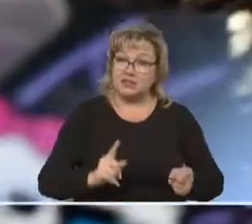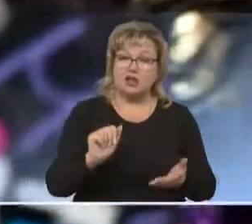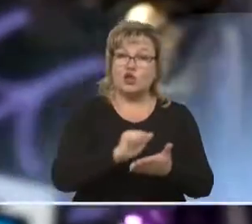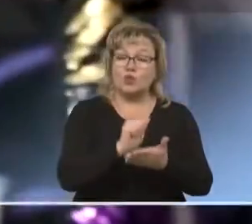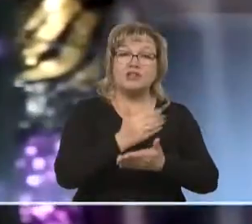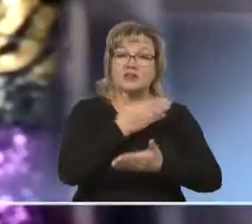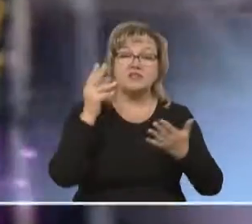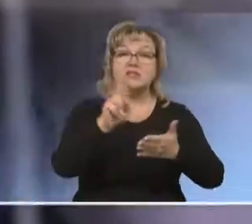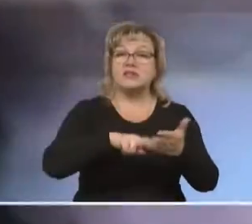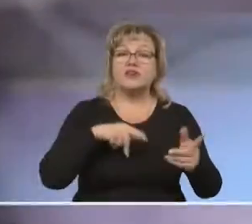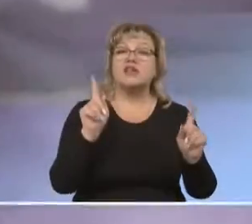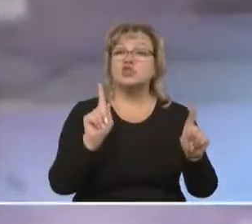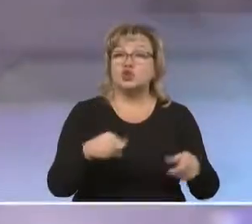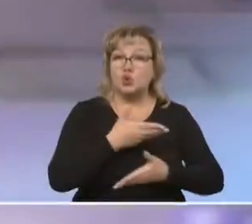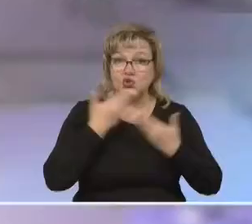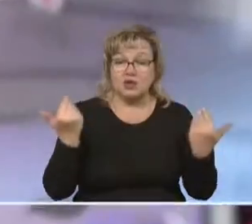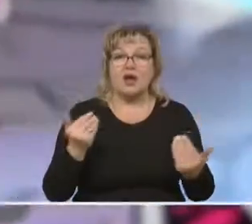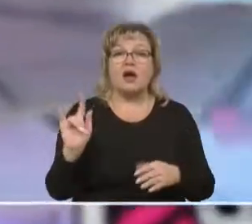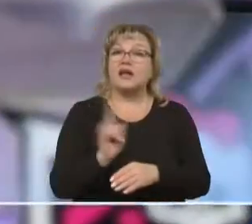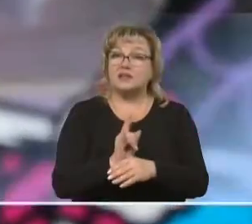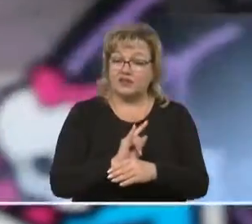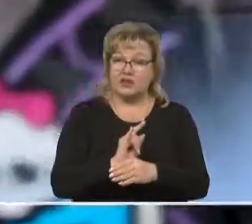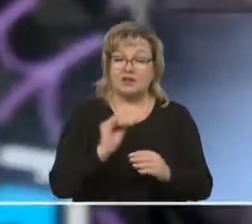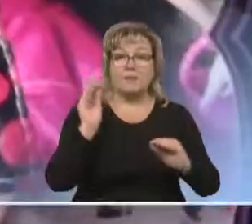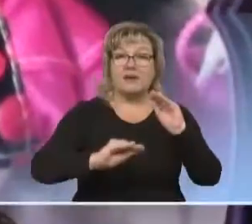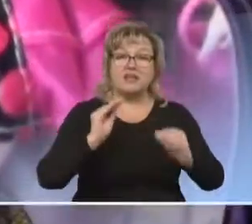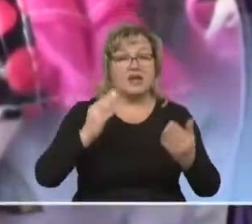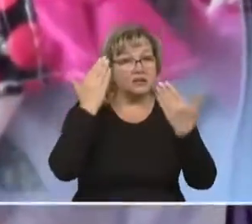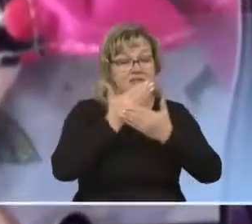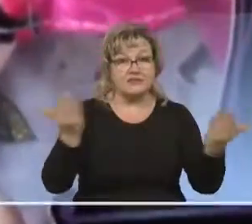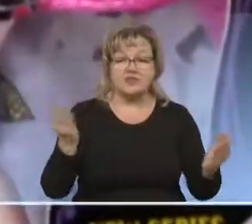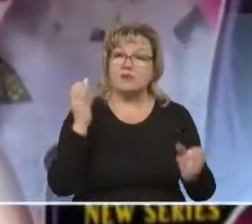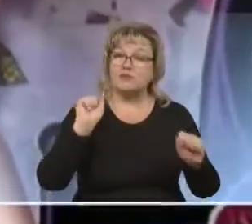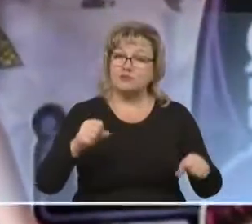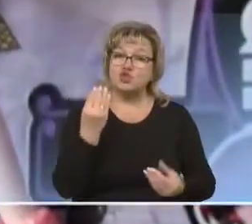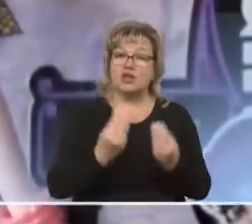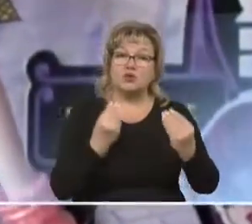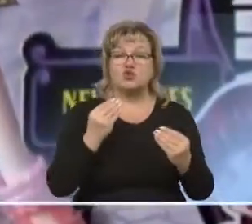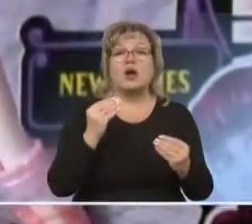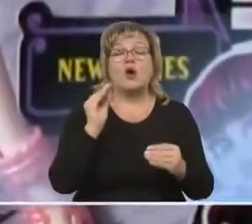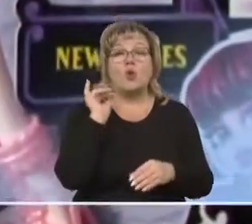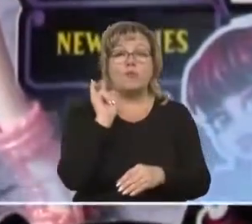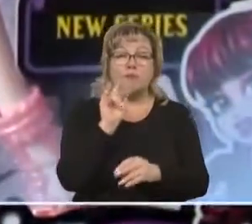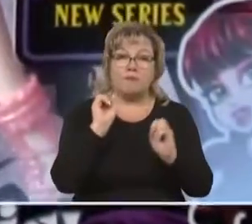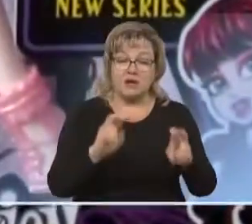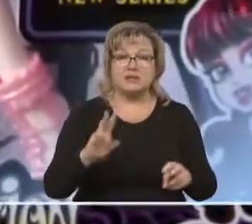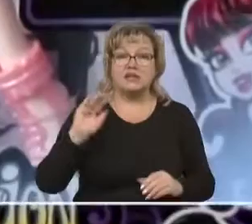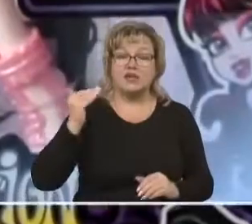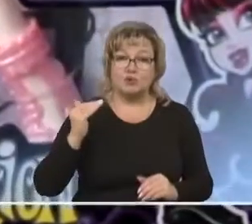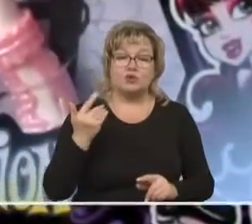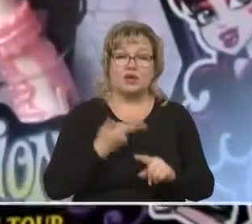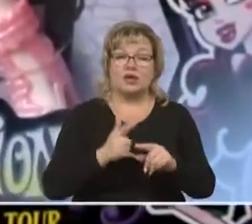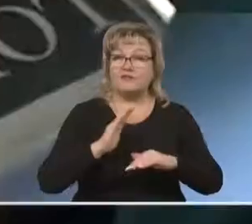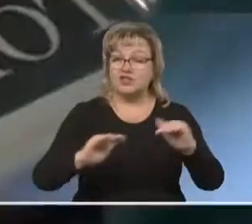нет, сертификации тоже. Контрафакт. Материал неизвестен. Возможно, игрушка опасна для ребенка. Детские руки – эта партия точно